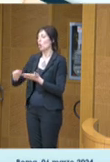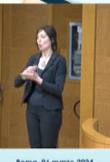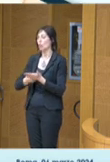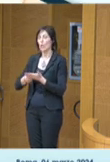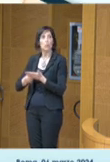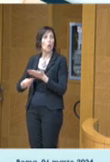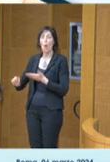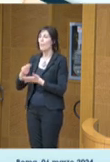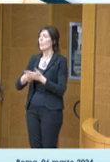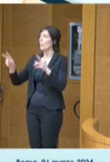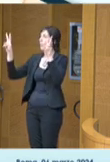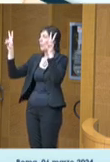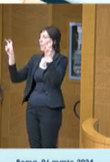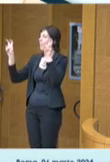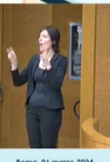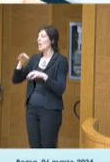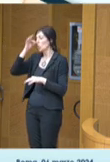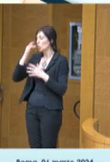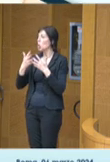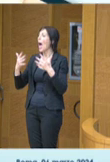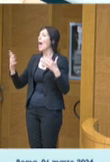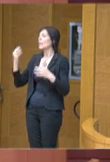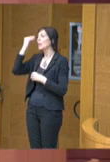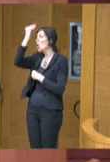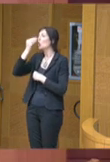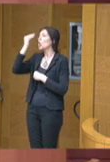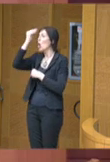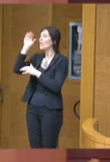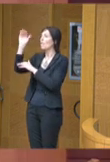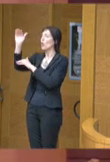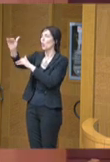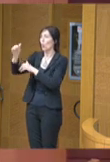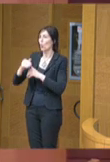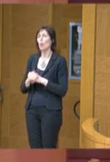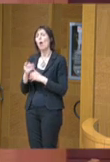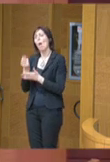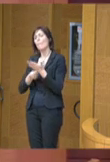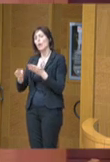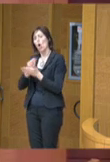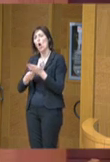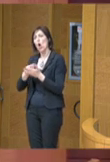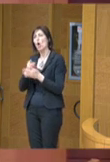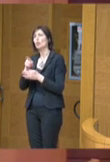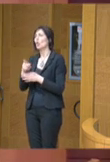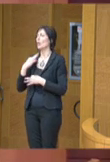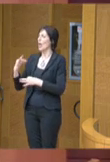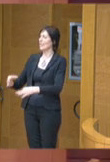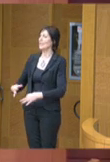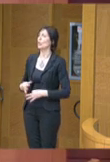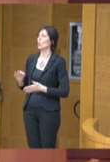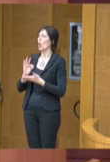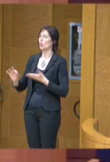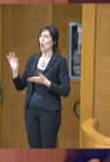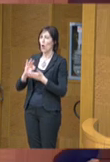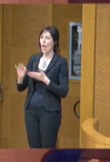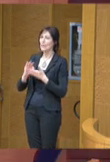è intitolato Il giardino dei sogni del futuro. È un progetto realizzato presso l'Istituto Scolastico di